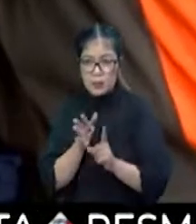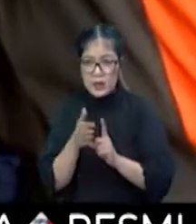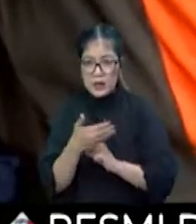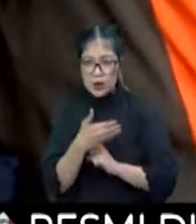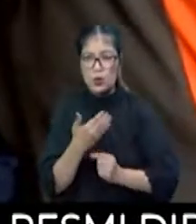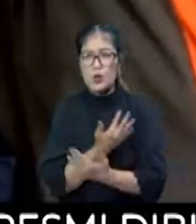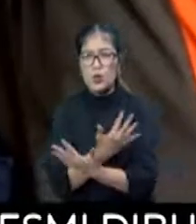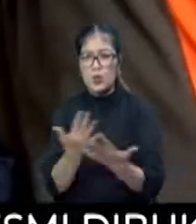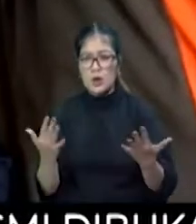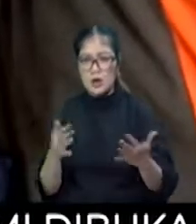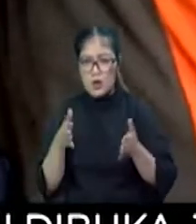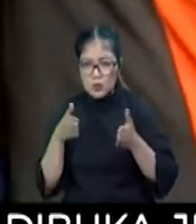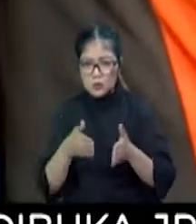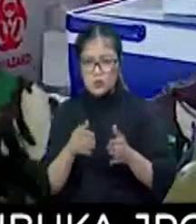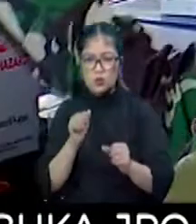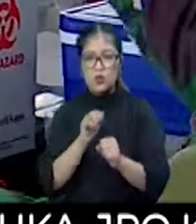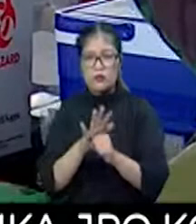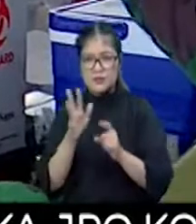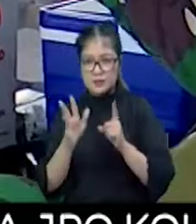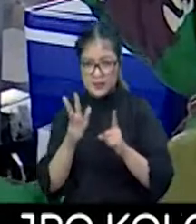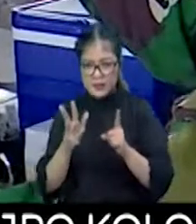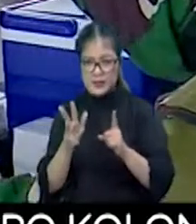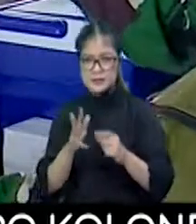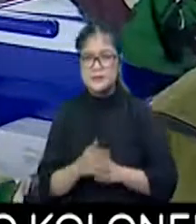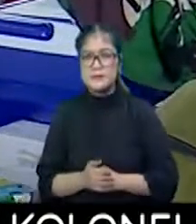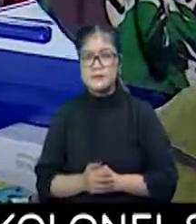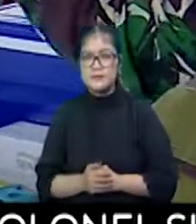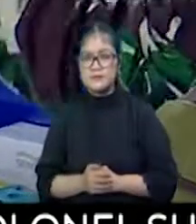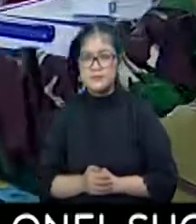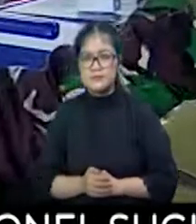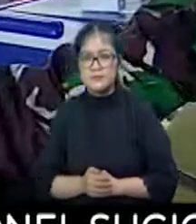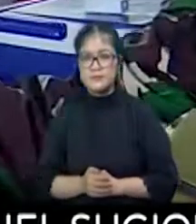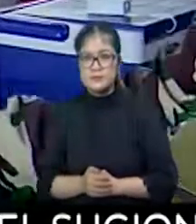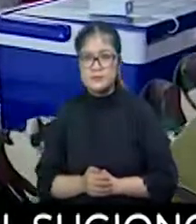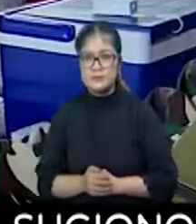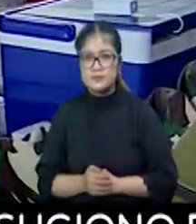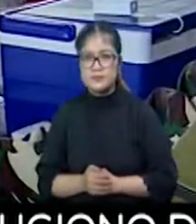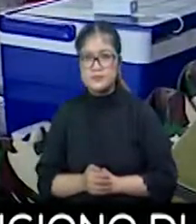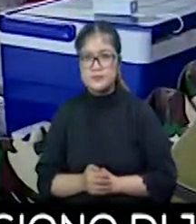terhadap coronavirus. Dari Jakarta, Yola Dwi Yanti, Pandu Laras, Zulkarnain, iNews melaporkan.